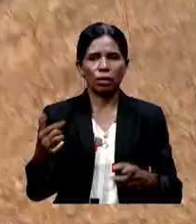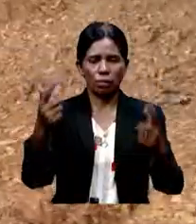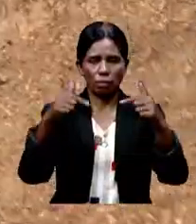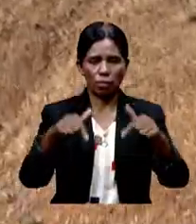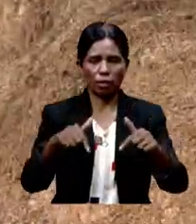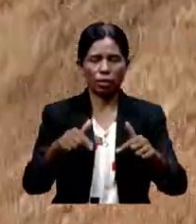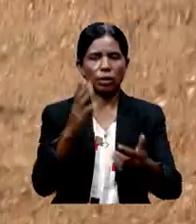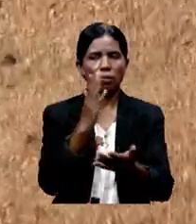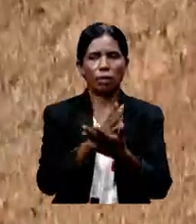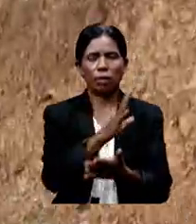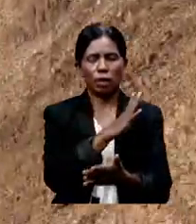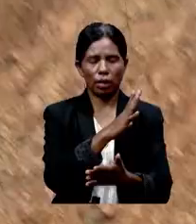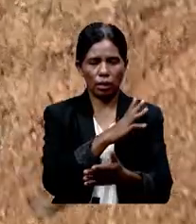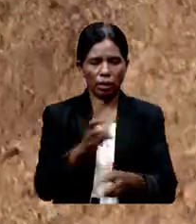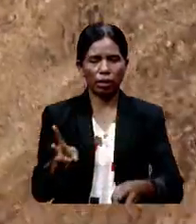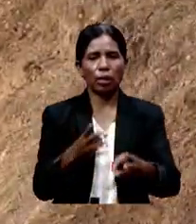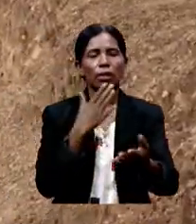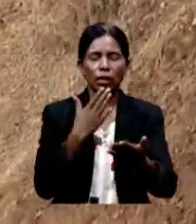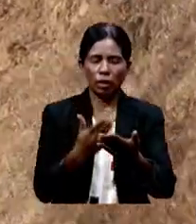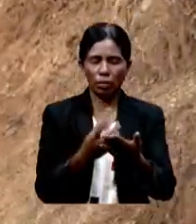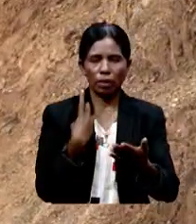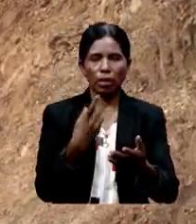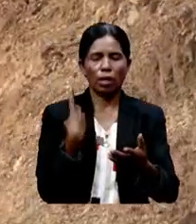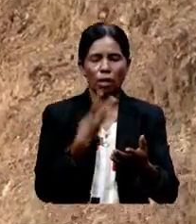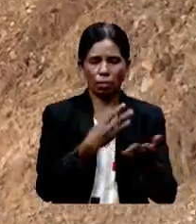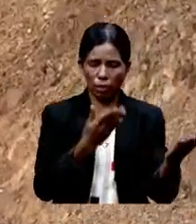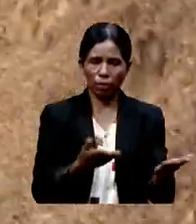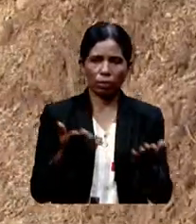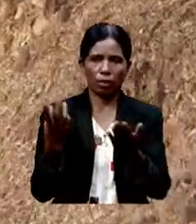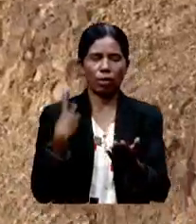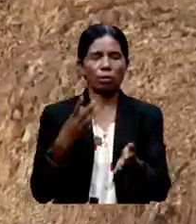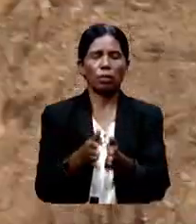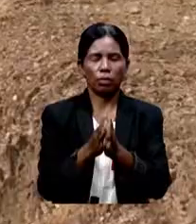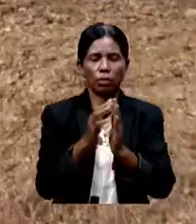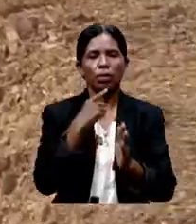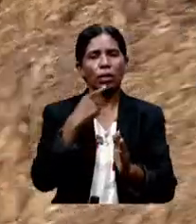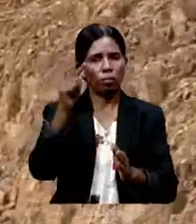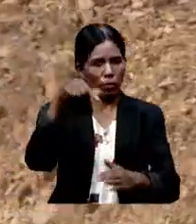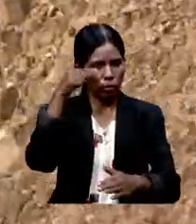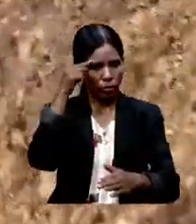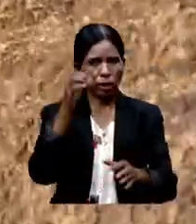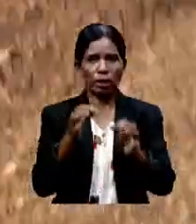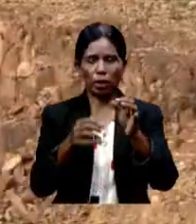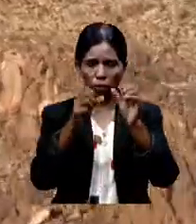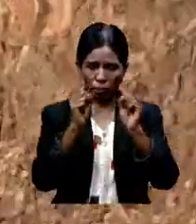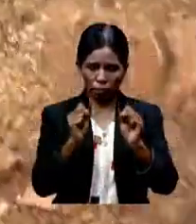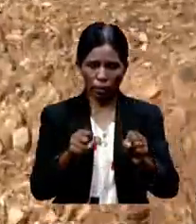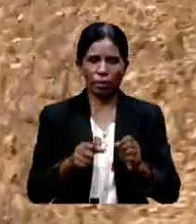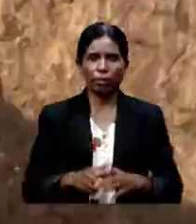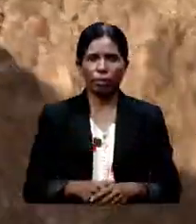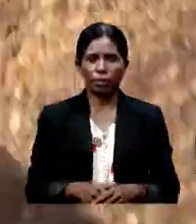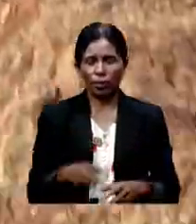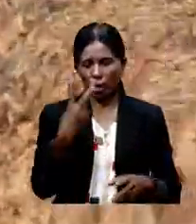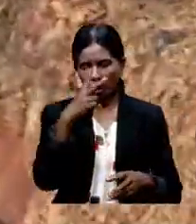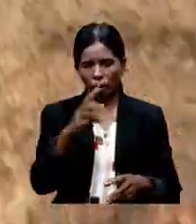mai. E ni hali trada bade pus magami ami luriba. Ne magami usu rekomendo governo. Se vede care a hare